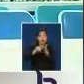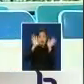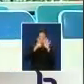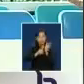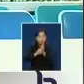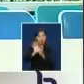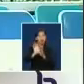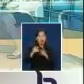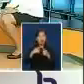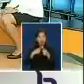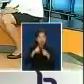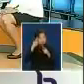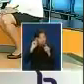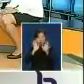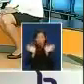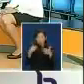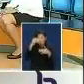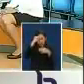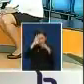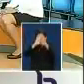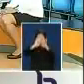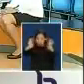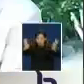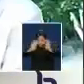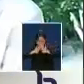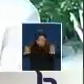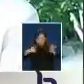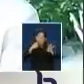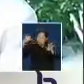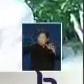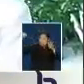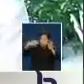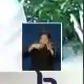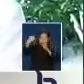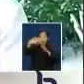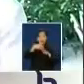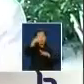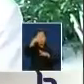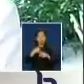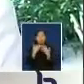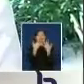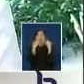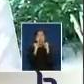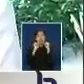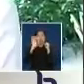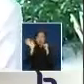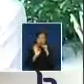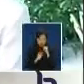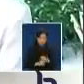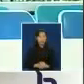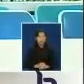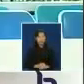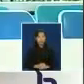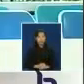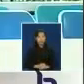งานเปิดให้แดดแสงแดดเข้าบ้างอย่าใช้แต่แอร์อย่างเดียว การ นำเครื่องแอร์ก็ทำความสะอาดซะด้วยทุกอย่างให้มันปลอดภัย ครับแต่ว่า